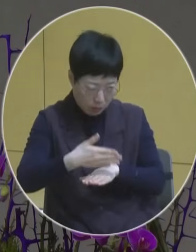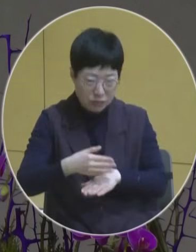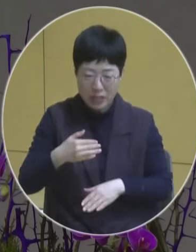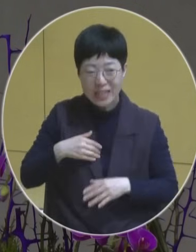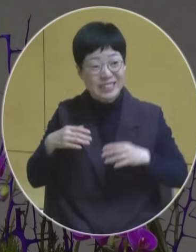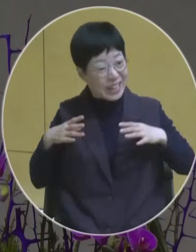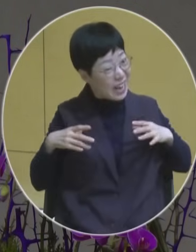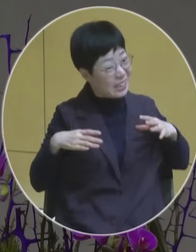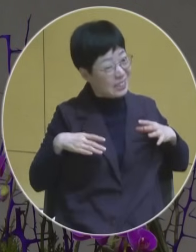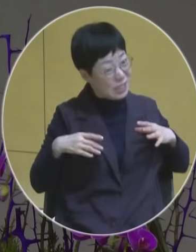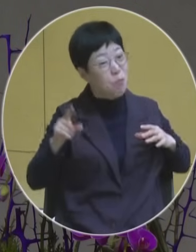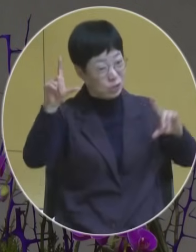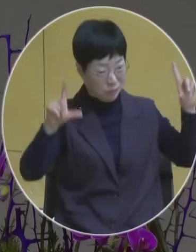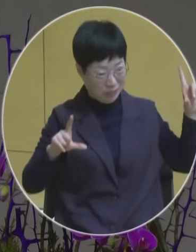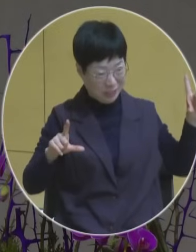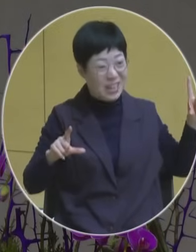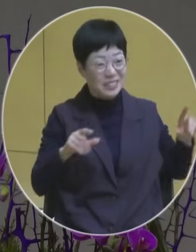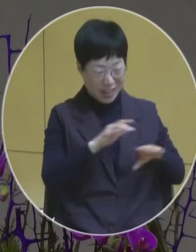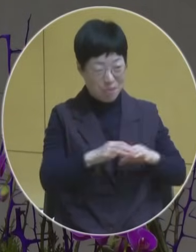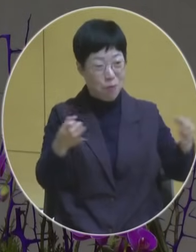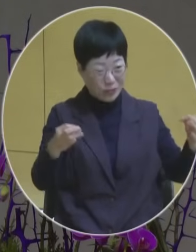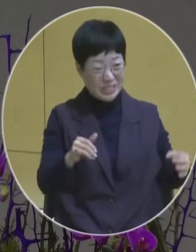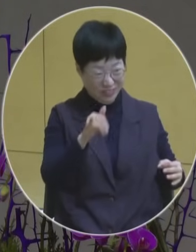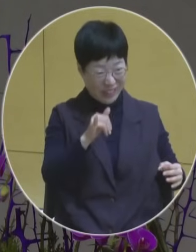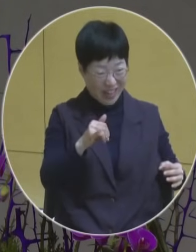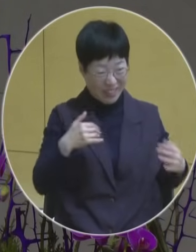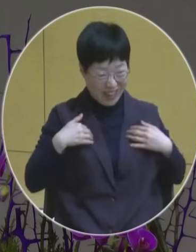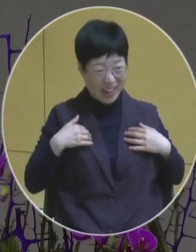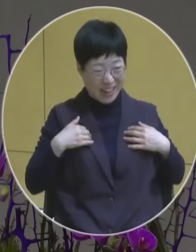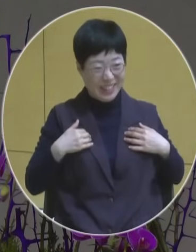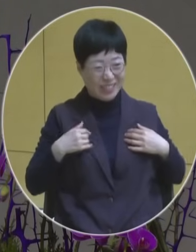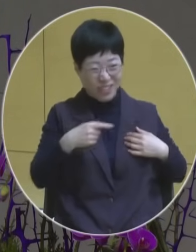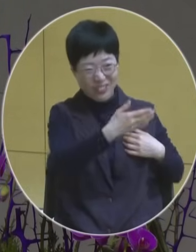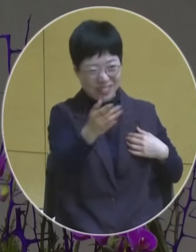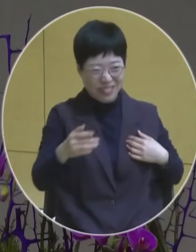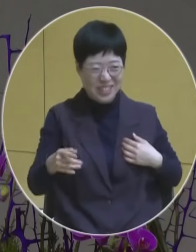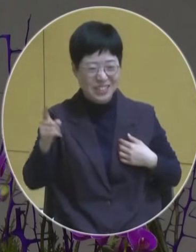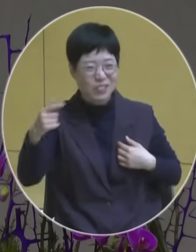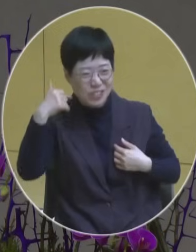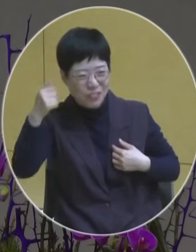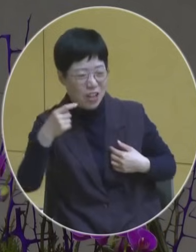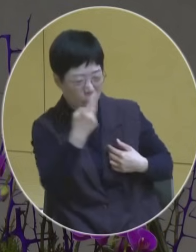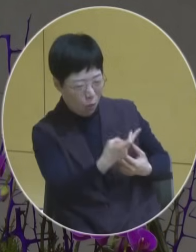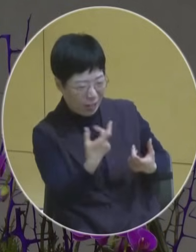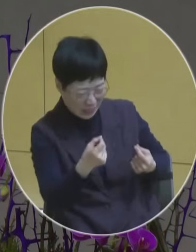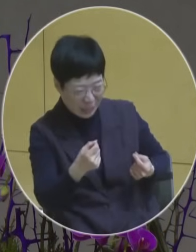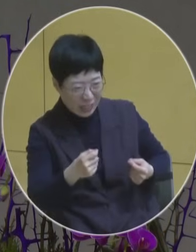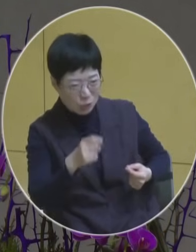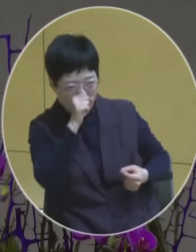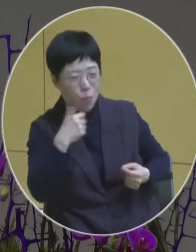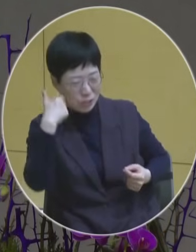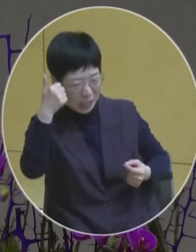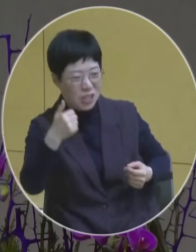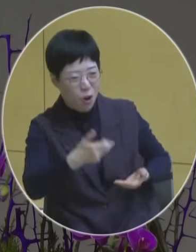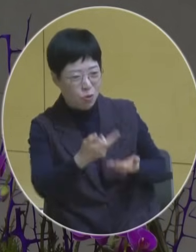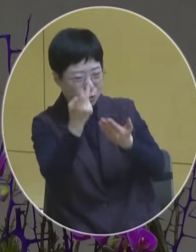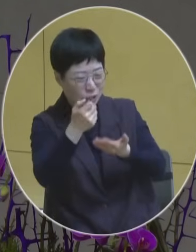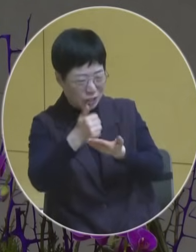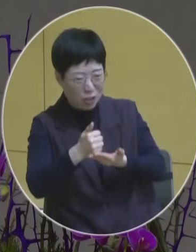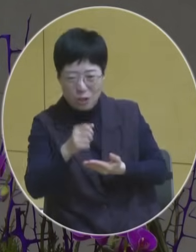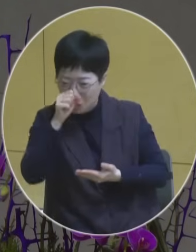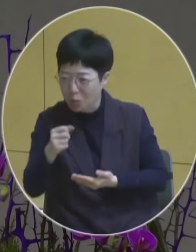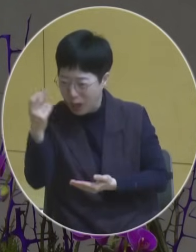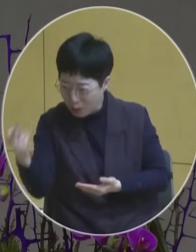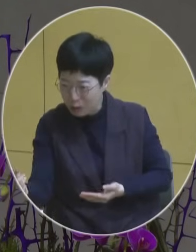제가 자랑하고 있는 모습을 지금 시청하고 계십니다. 네. 저는 그래 적었어요. 좋은